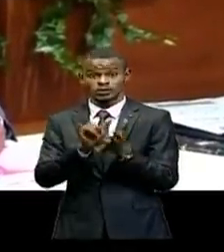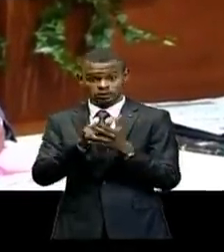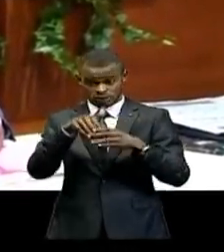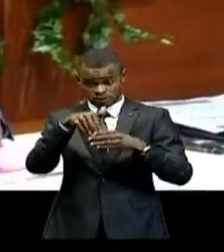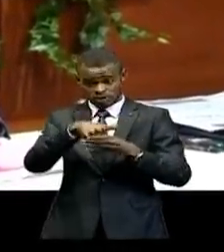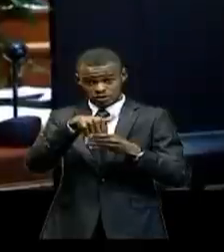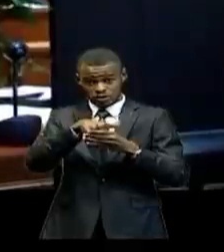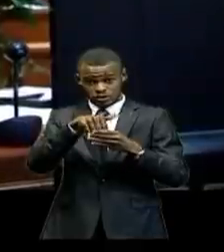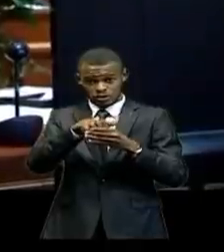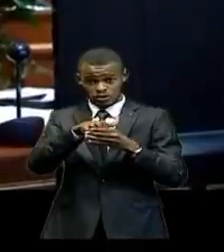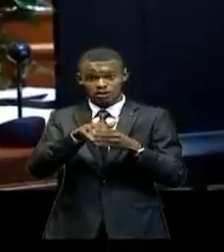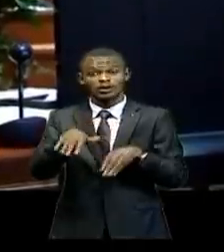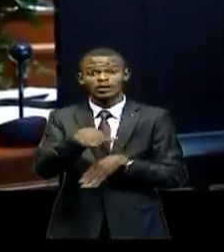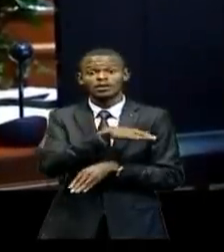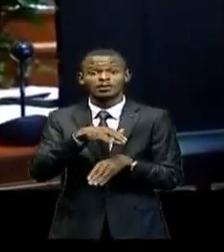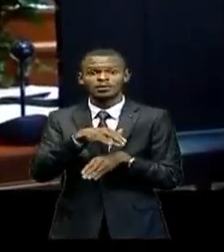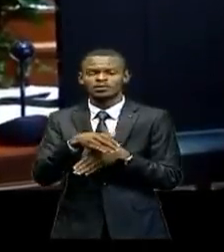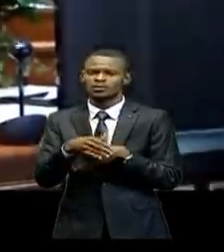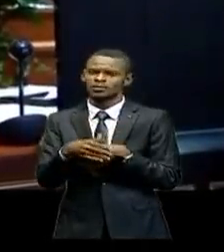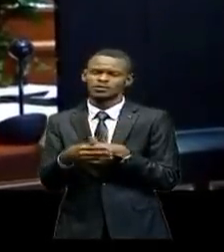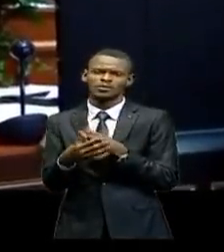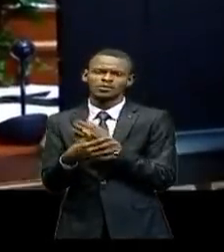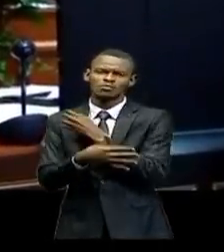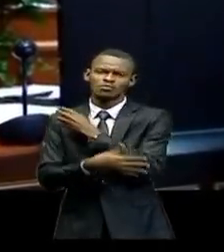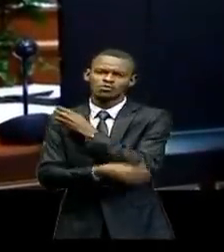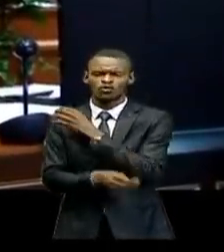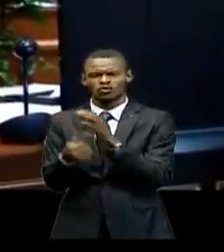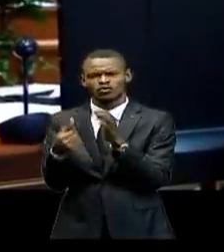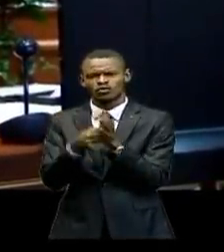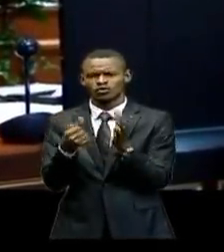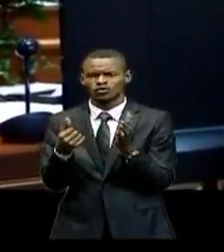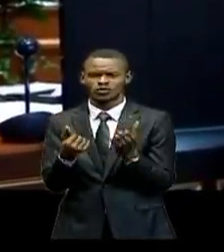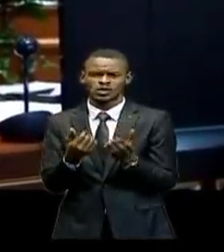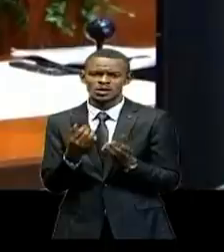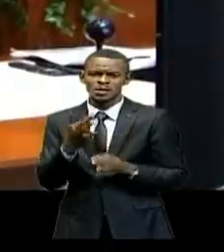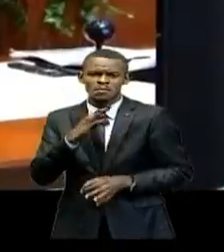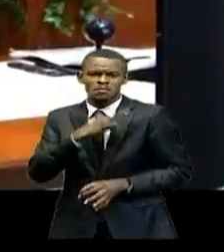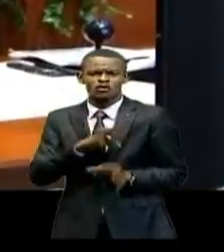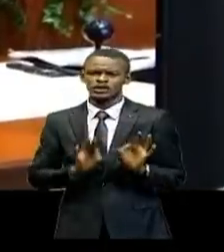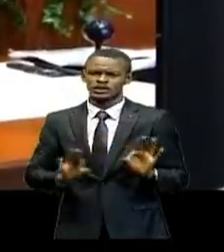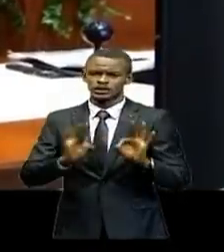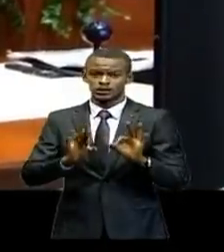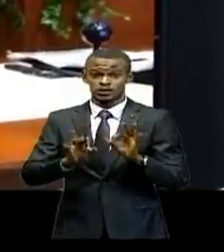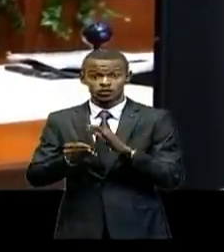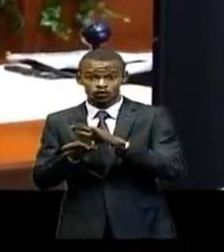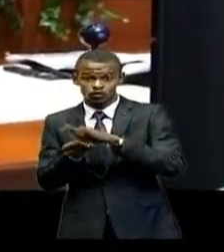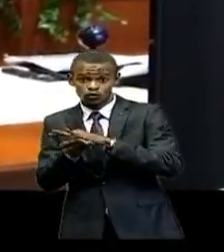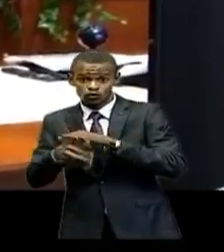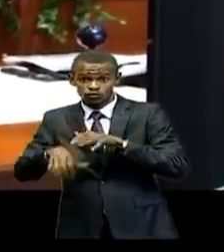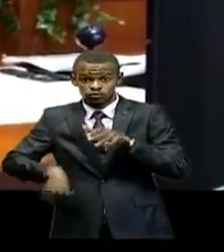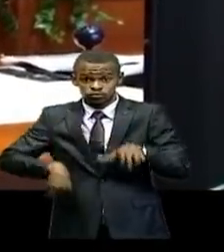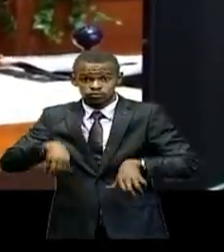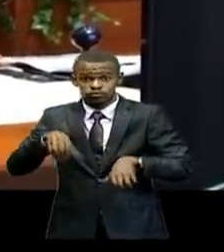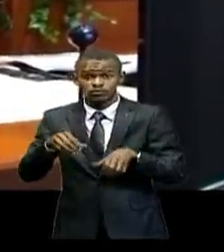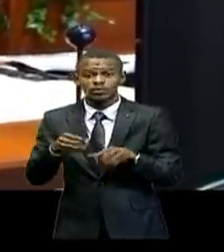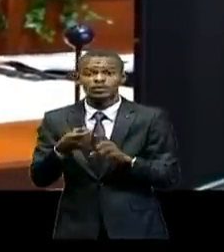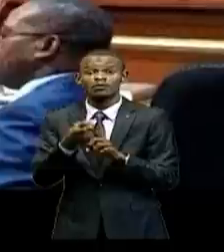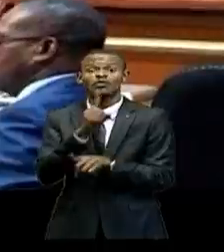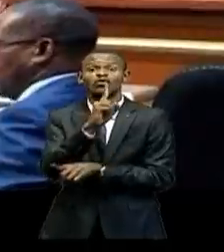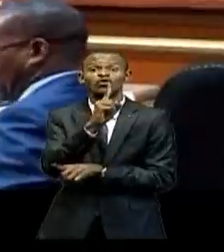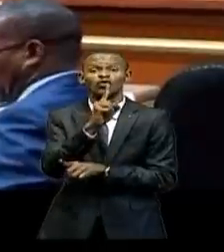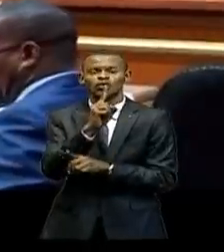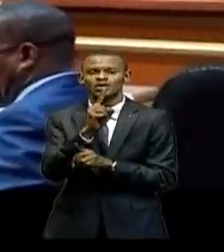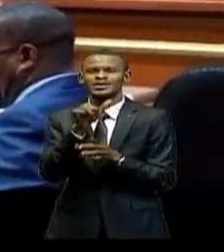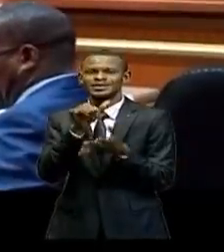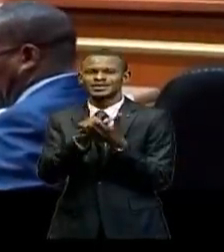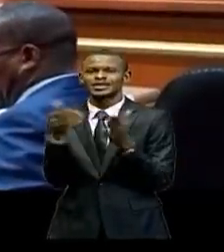chaîne d'approvisionnement de l'industrie locale. Cette fraude est notamment occasionnée par la contradiction des textes réglementaires